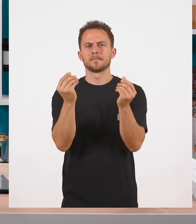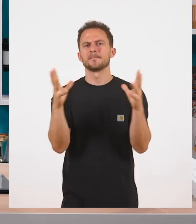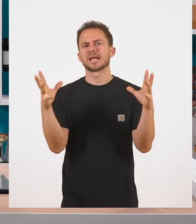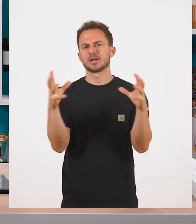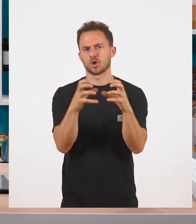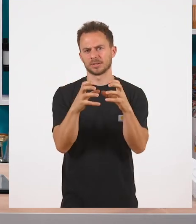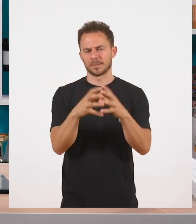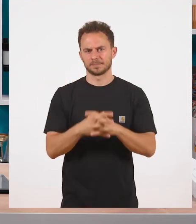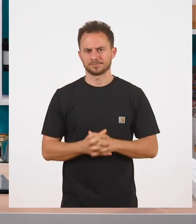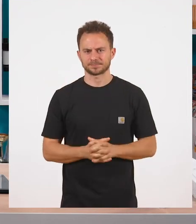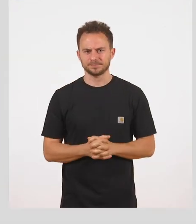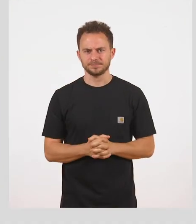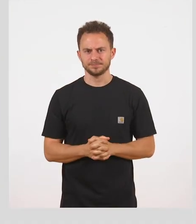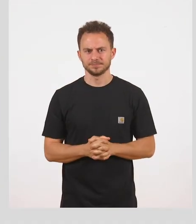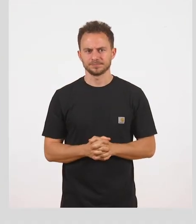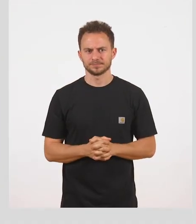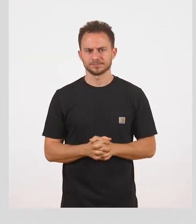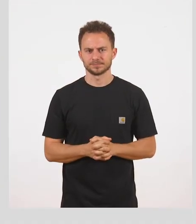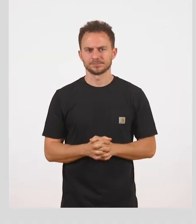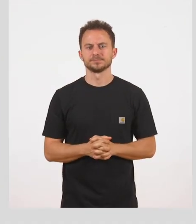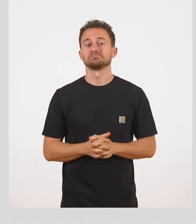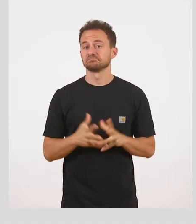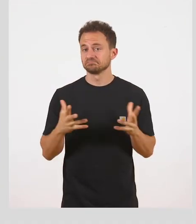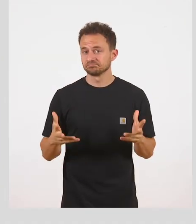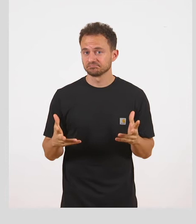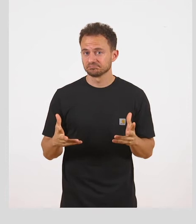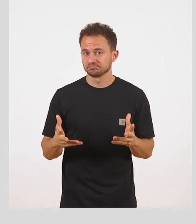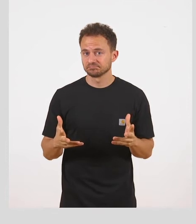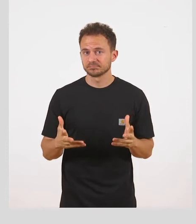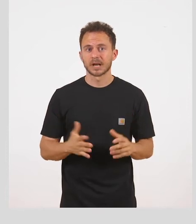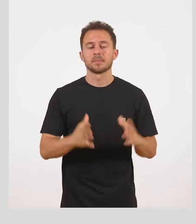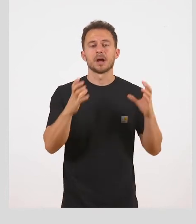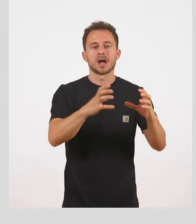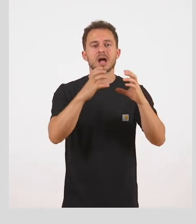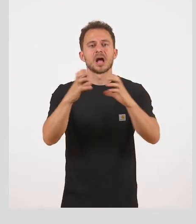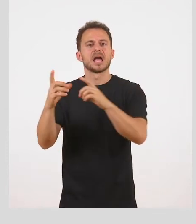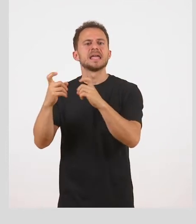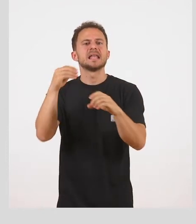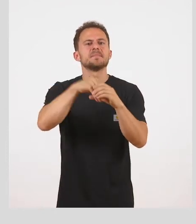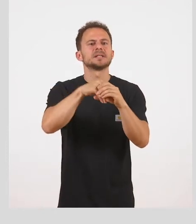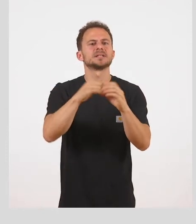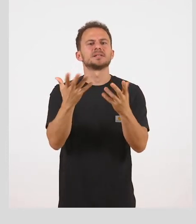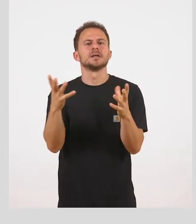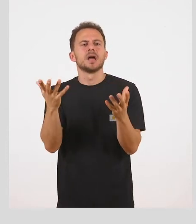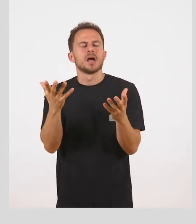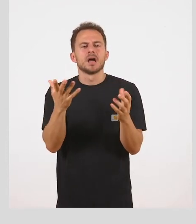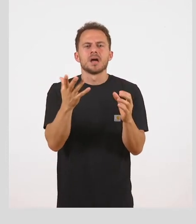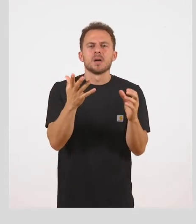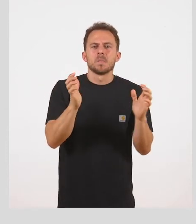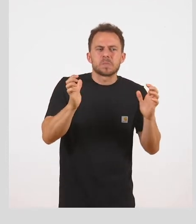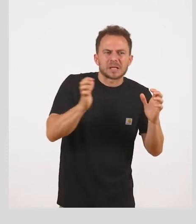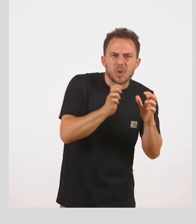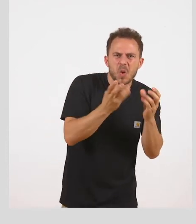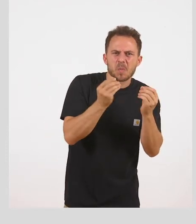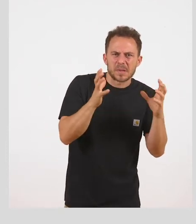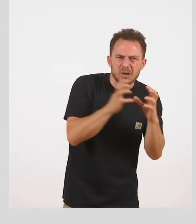τελευταία ιδιότητα. Τι είναι η πυκνότητα? Το πόσο πυκνή ή πόσο αραιή ύλη έχω σε ένα σώμα. Λέει ακριβής ορισμός η